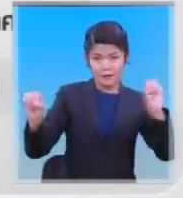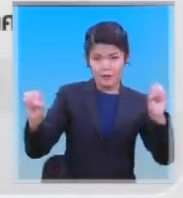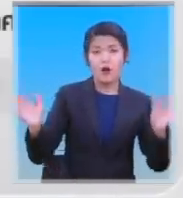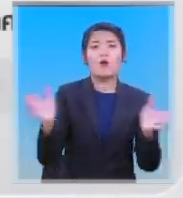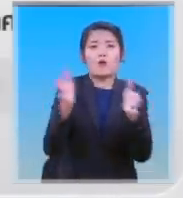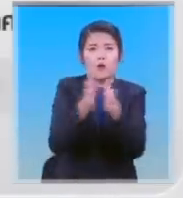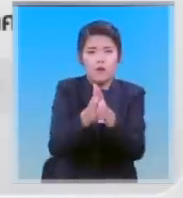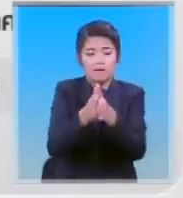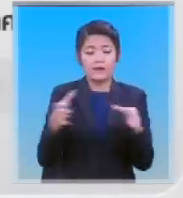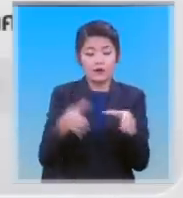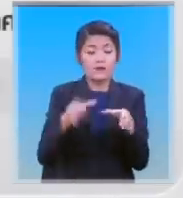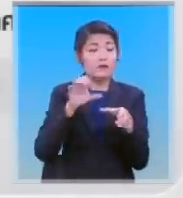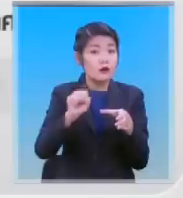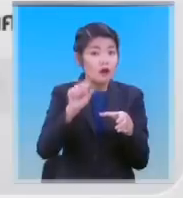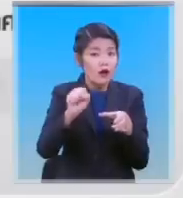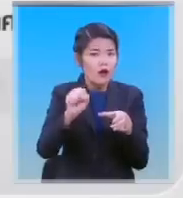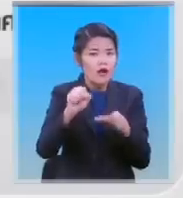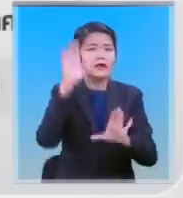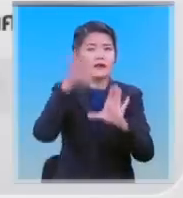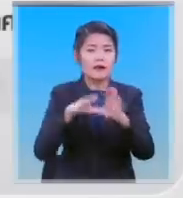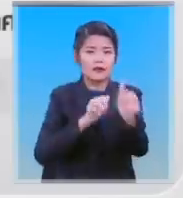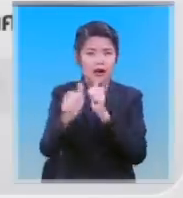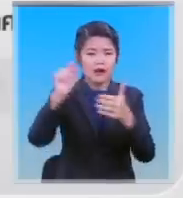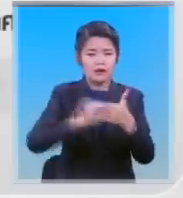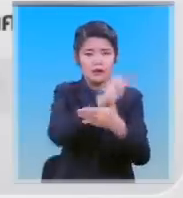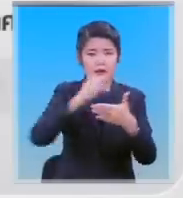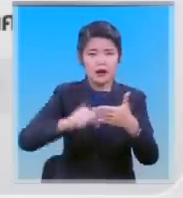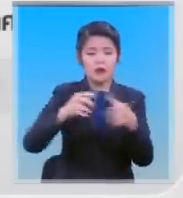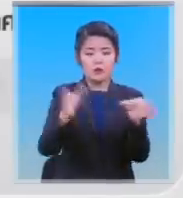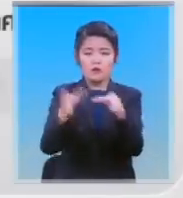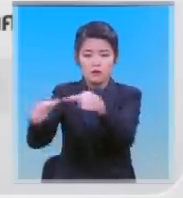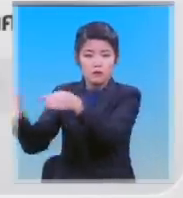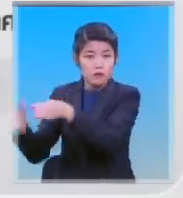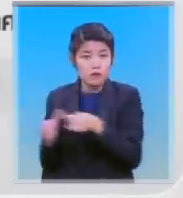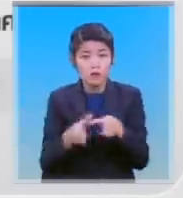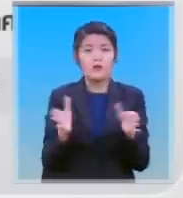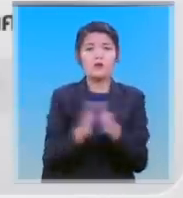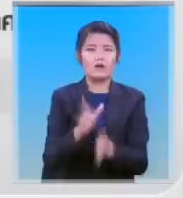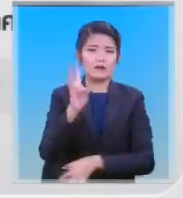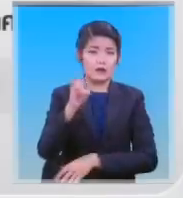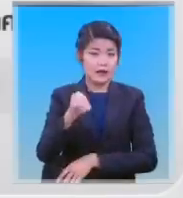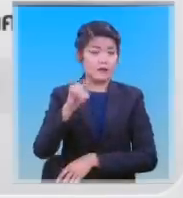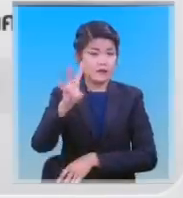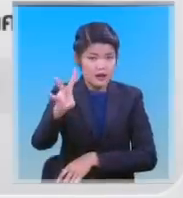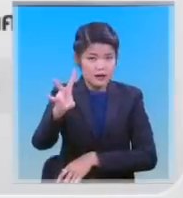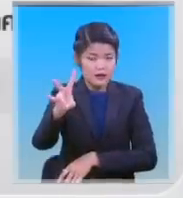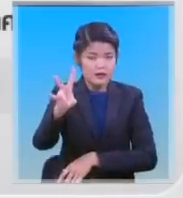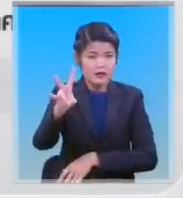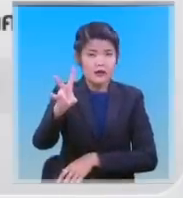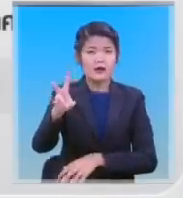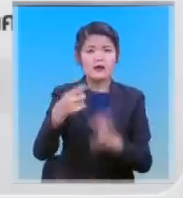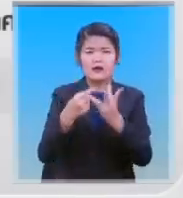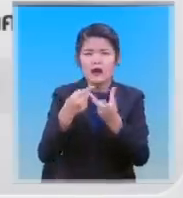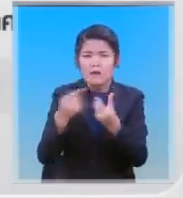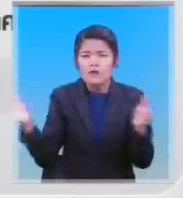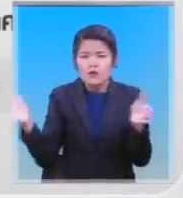องนะมีอยู่ทั้งหมดที่ลงเลือกตั้งในครั้งนี้เนี่ย77พรรคการเมืองนะคะมีเสียงนะคะเสียงรวมเนี่ยคือ